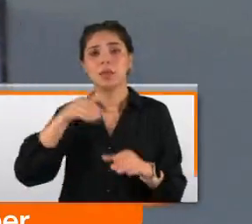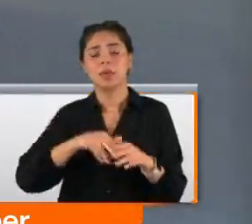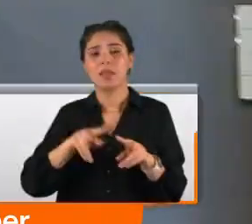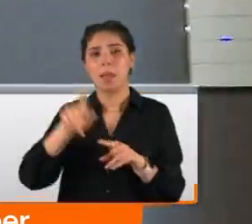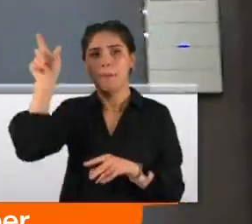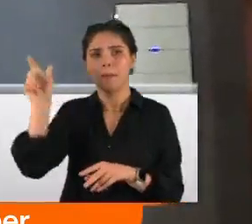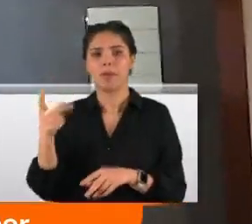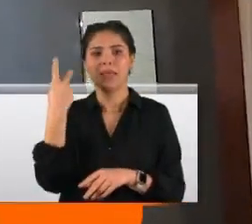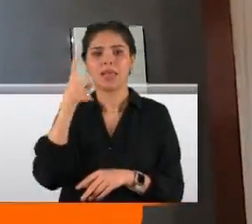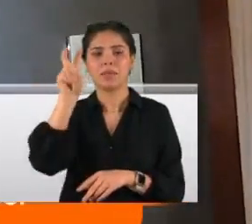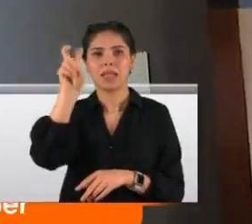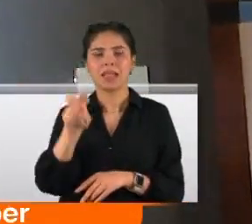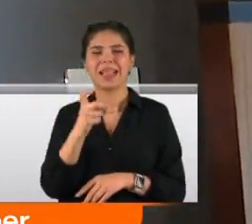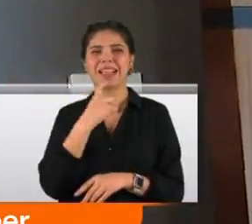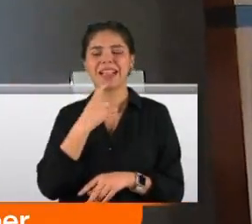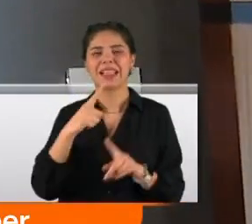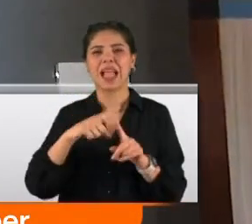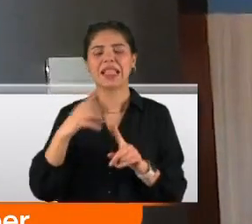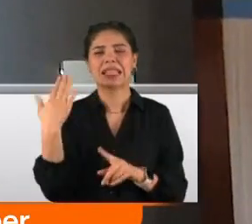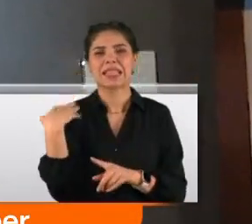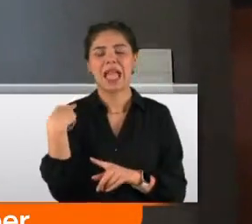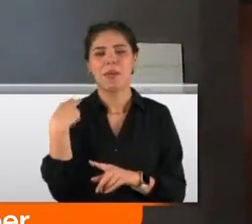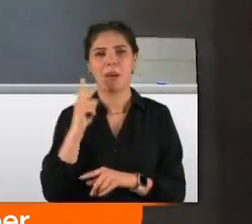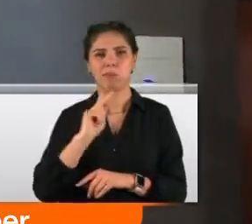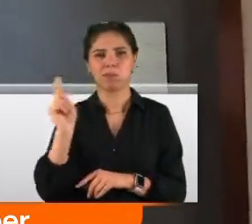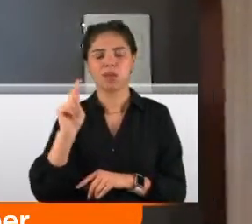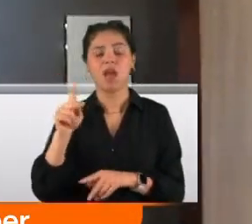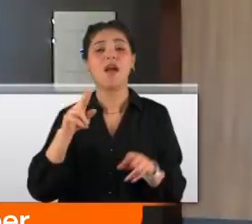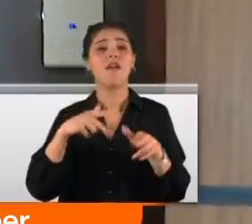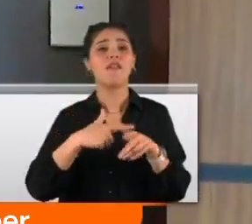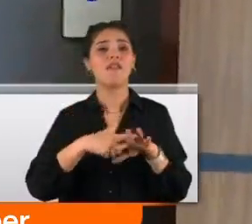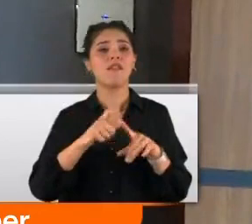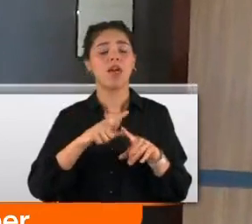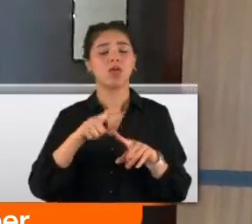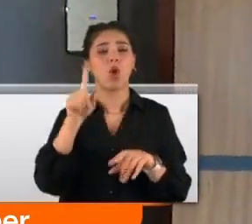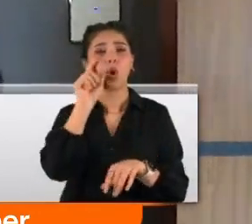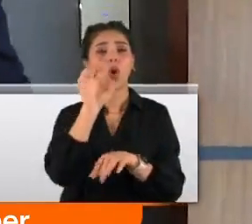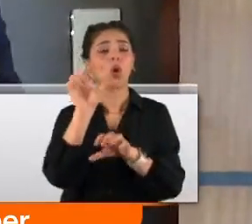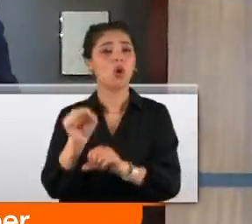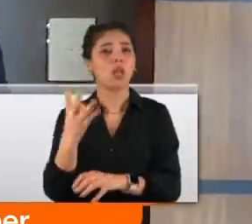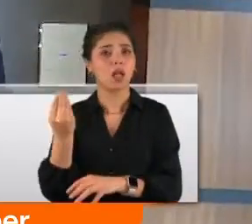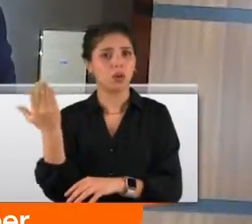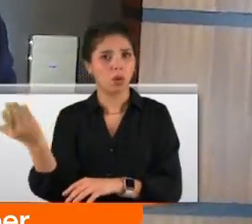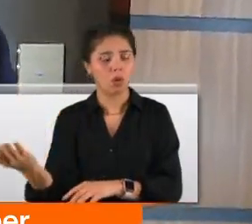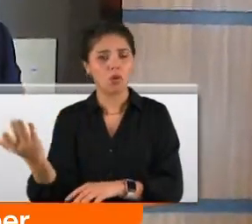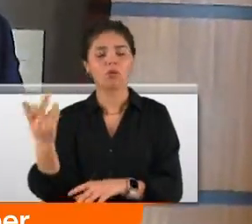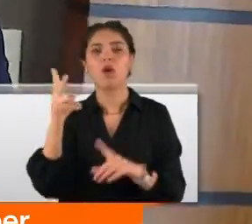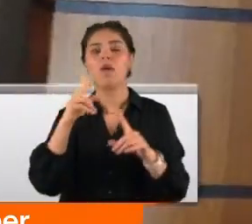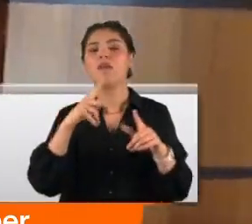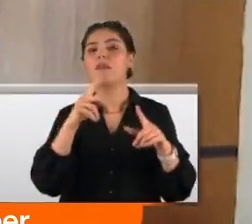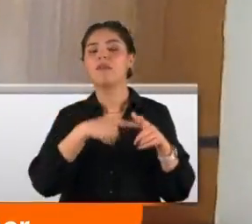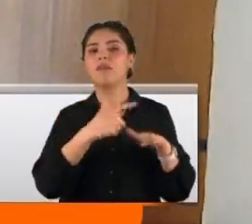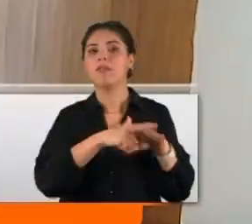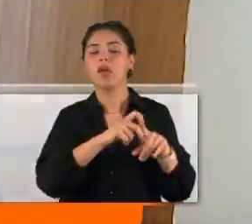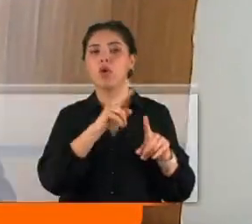Çelebi 2008 yılında teğmenken FETÖ'nün kumpas davasında gözaltına alındı. Çelebi gözaltındayken FETÖ'cü polisler